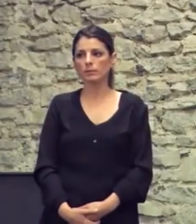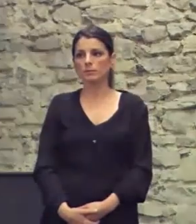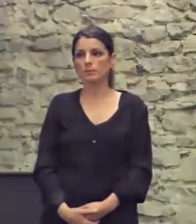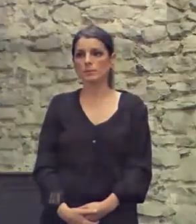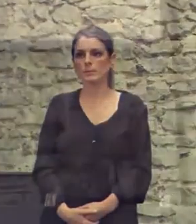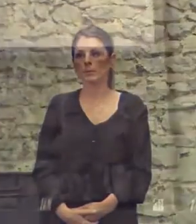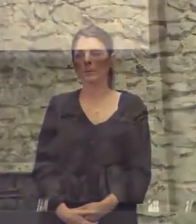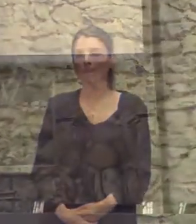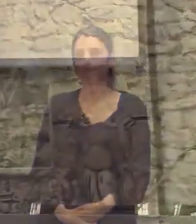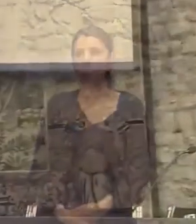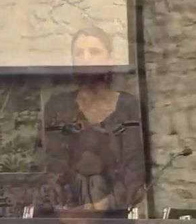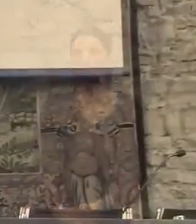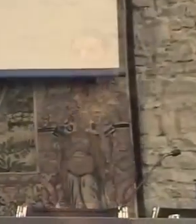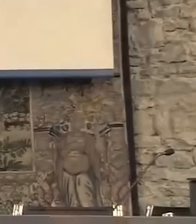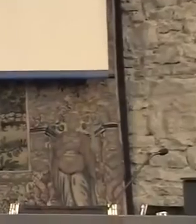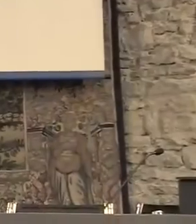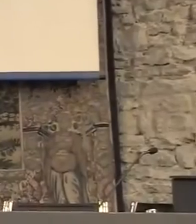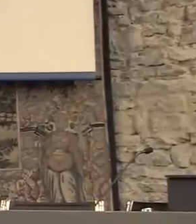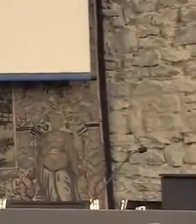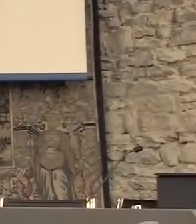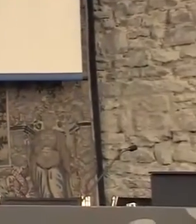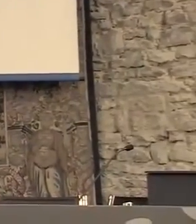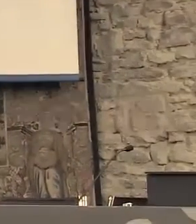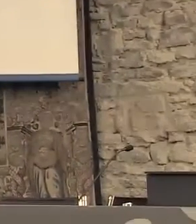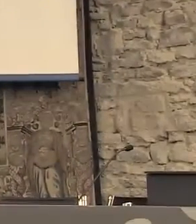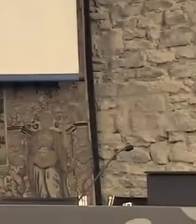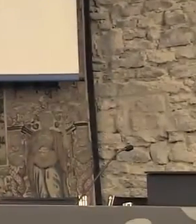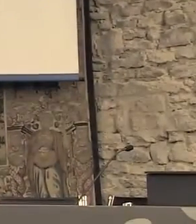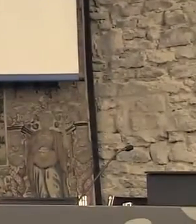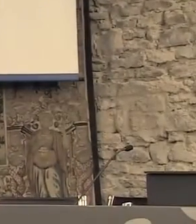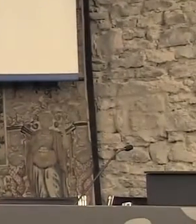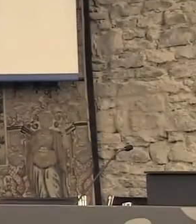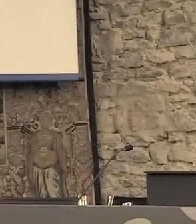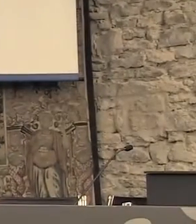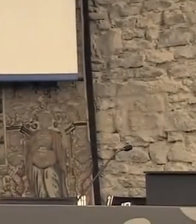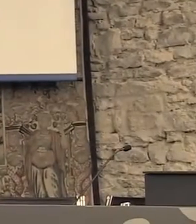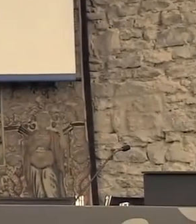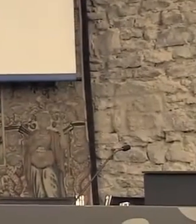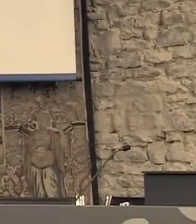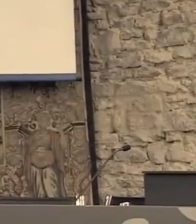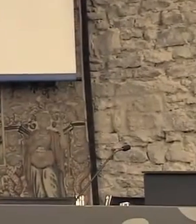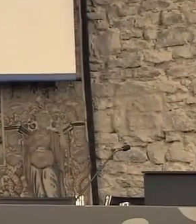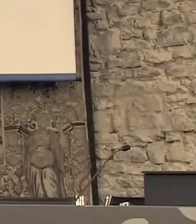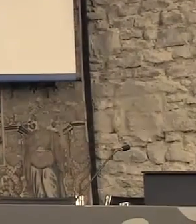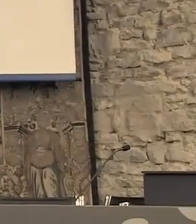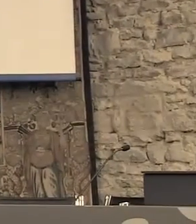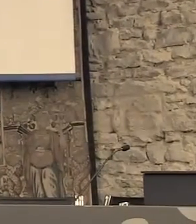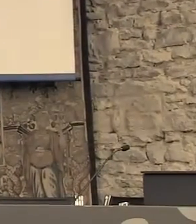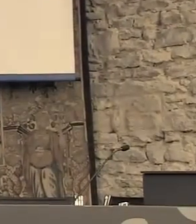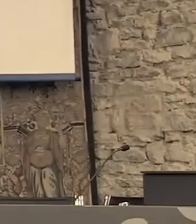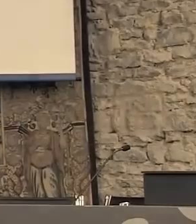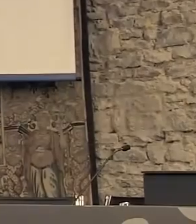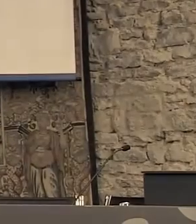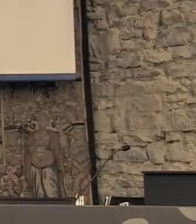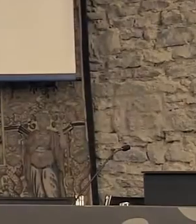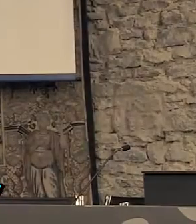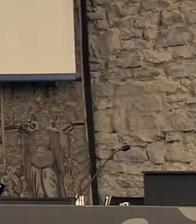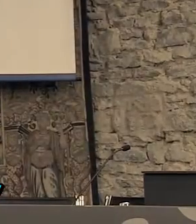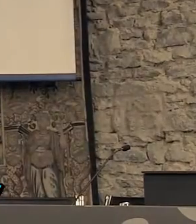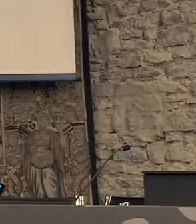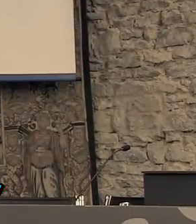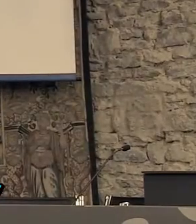Ça faisait rire. J'étais très radical à ce moment-là, très radical. Je me rappelle d'une collègue qui a dit, bon, parce que j'avais discuté